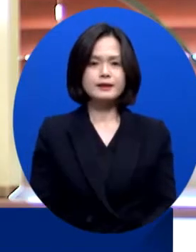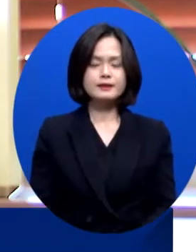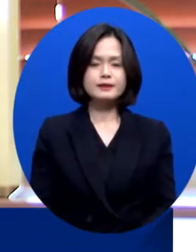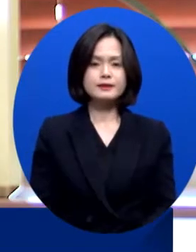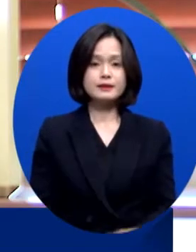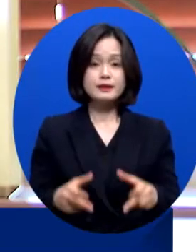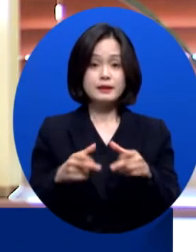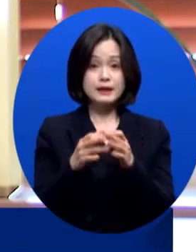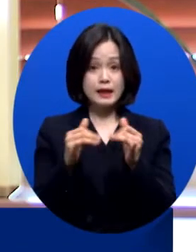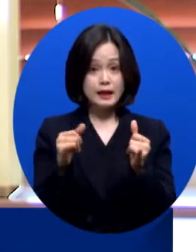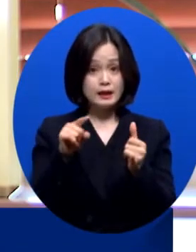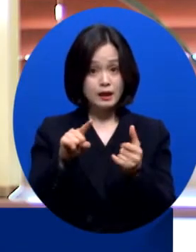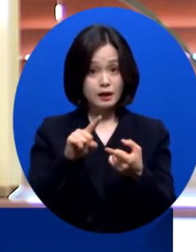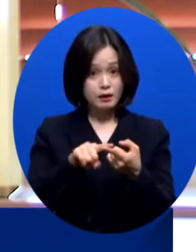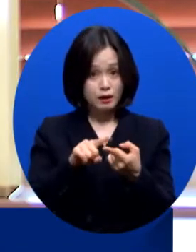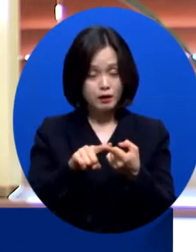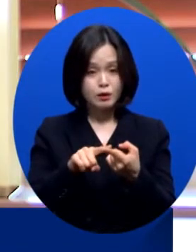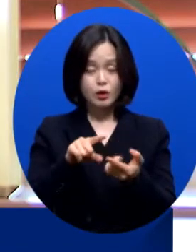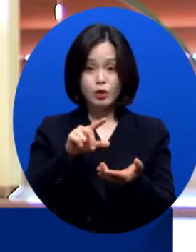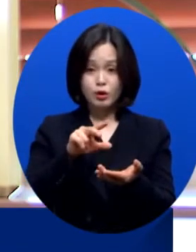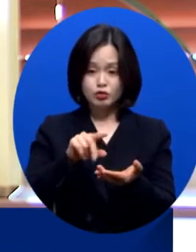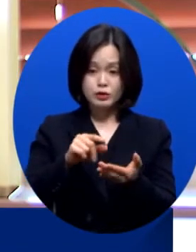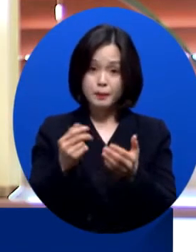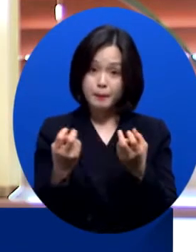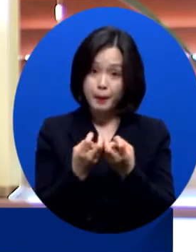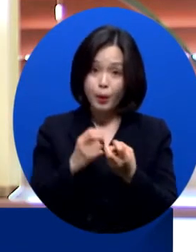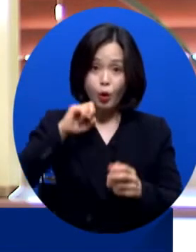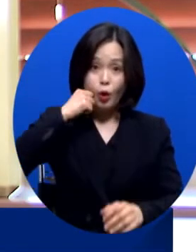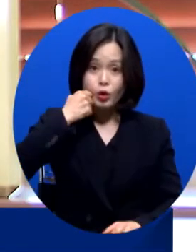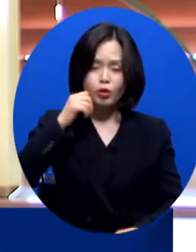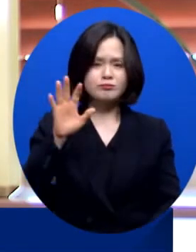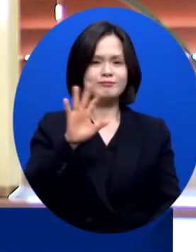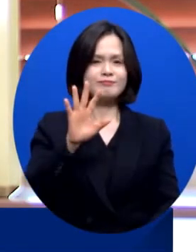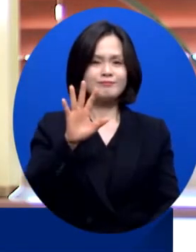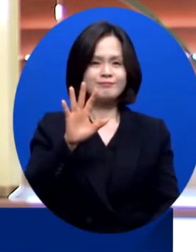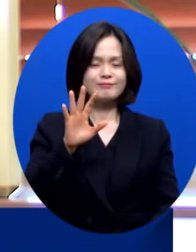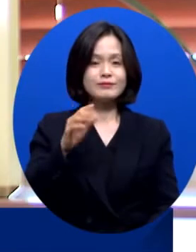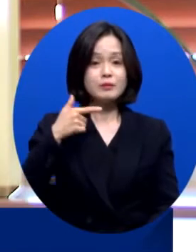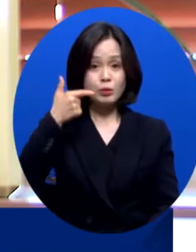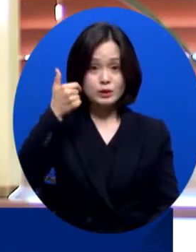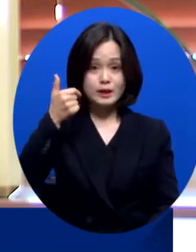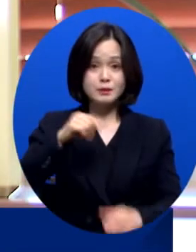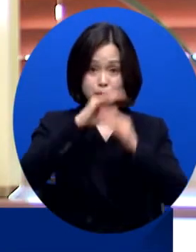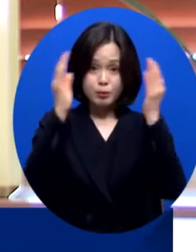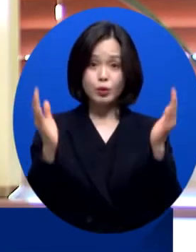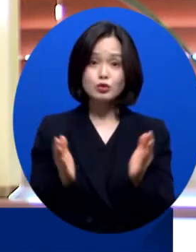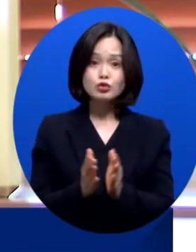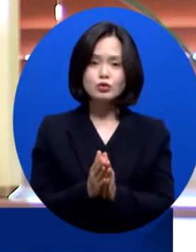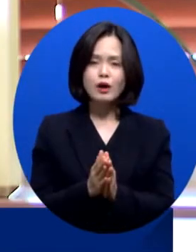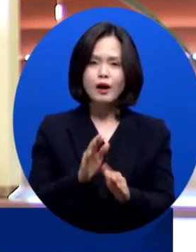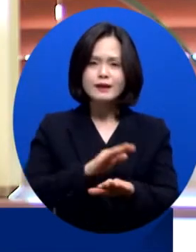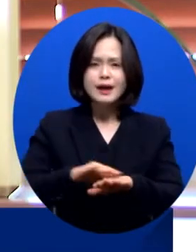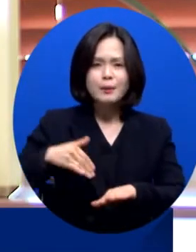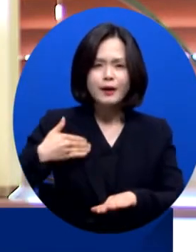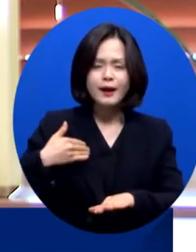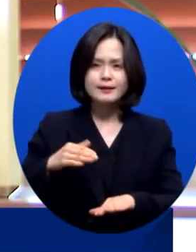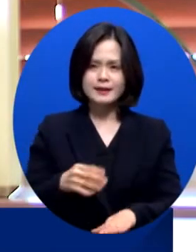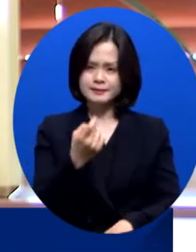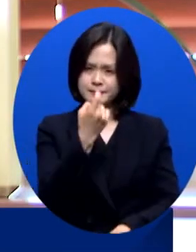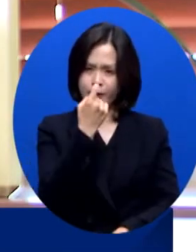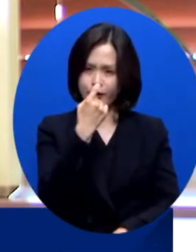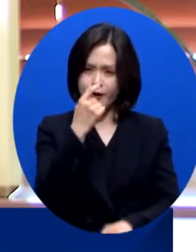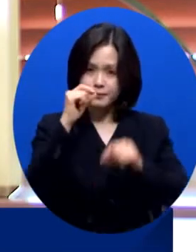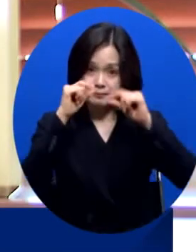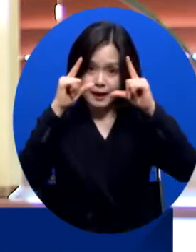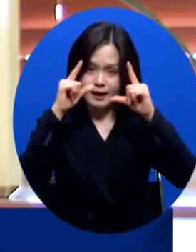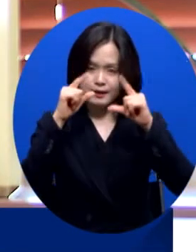문제가 머리 없다기보다는 이렇게 모든 맛 은 목사님들이 잘 모르시는 부분이 있기 때문에 그런 부분에서